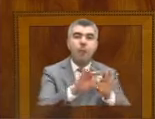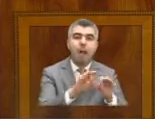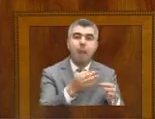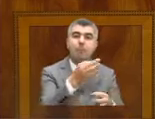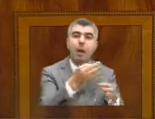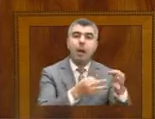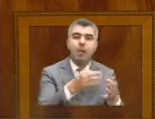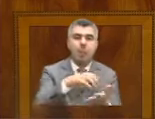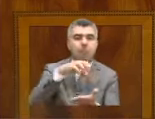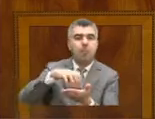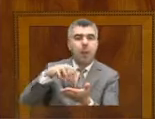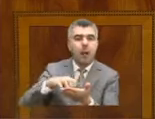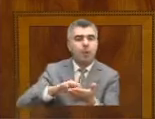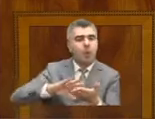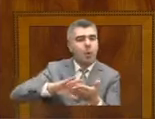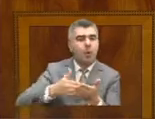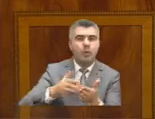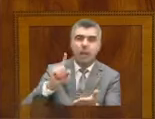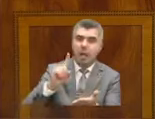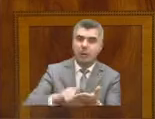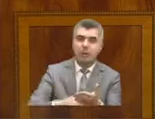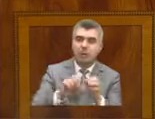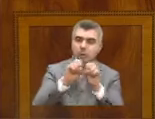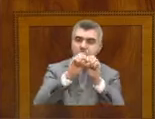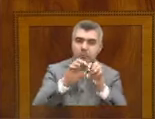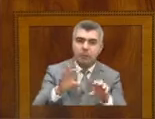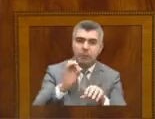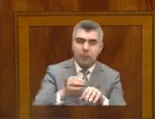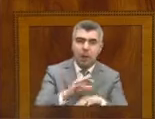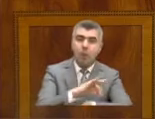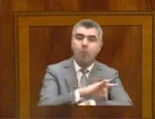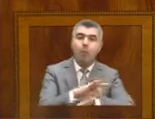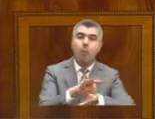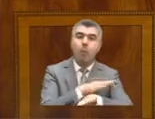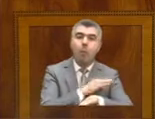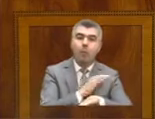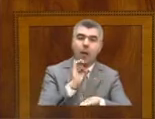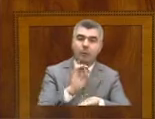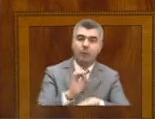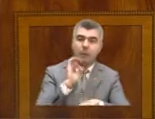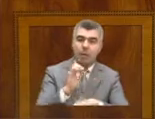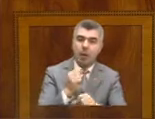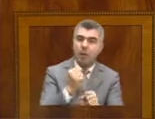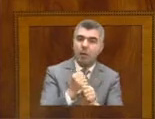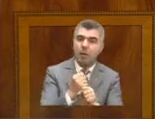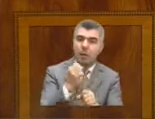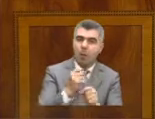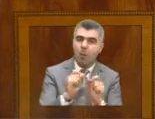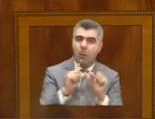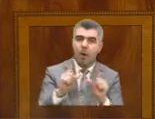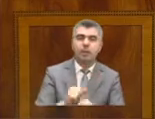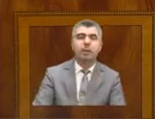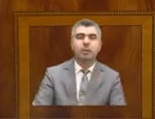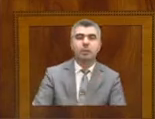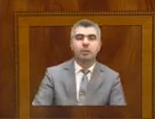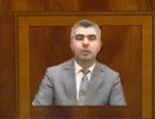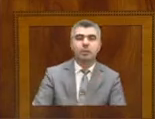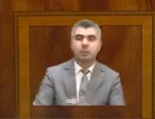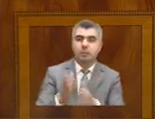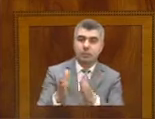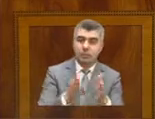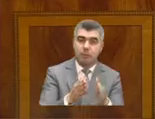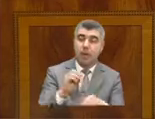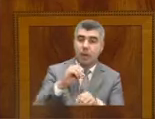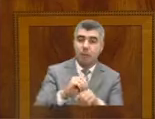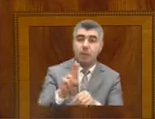المناطق وتمكينها من الإمكانيات الكفيلة بأداء مهامها على وجه المغرب. ومن جانب آخر